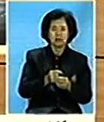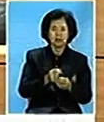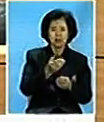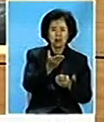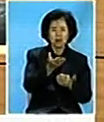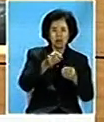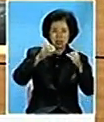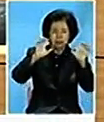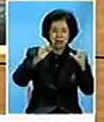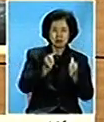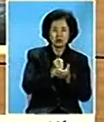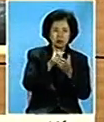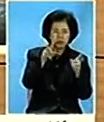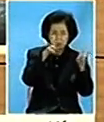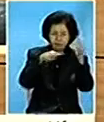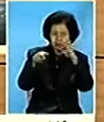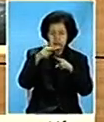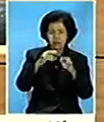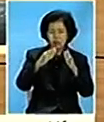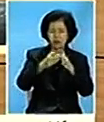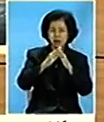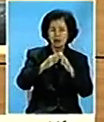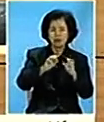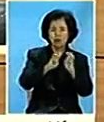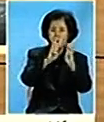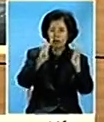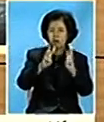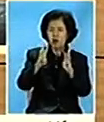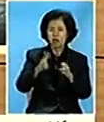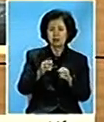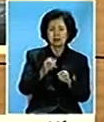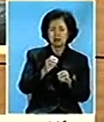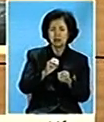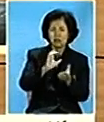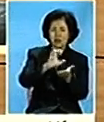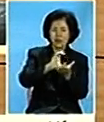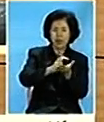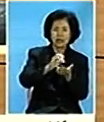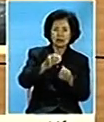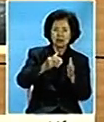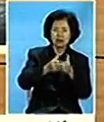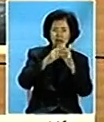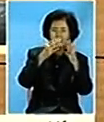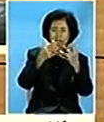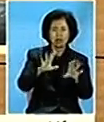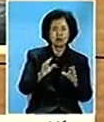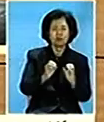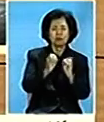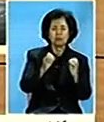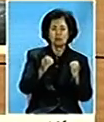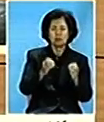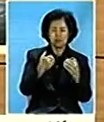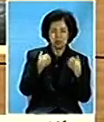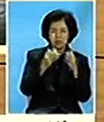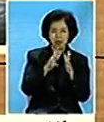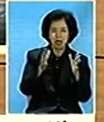ช่วยสำรวจสักครั้งนะครับว่าอาคารรกร้างว่างเปล่าด้วยงบประมาณมหาศาลที่มีอยู่ทั่วประเทศไทยขณะนี้มีมากมายขนาด